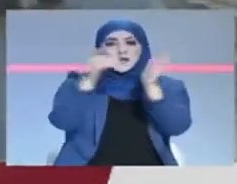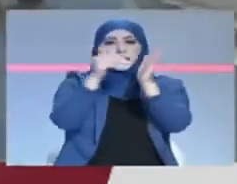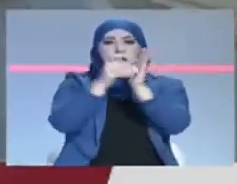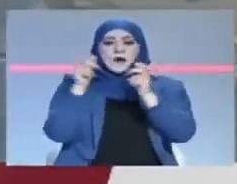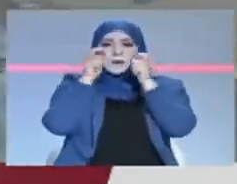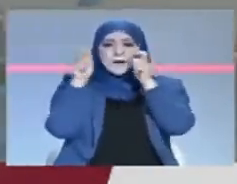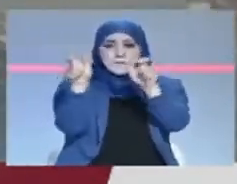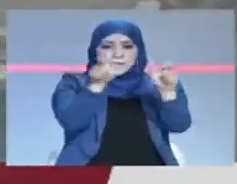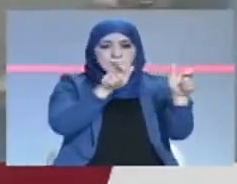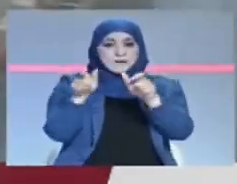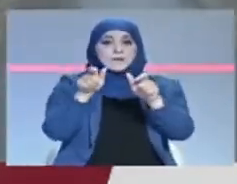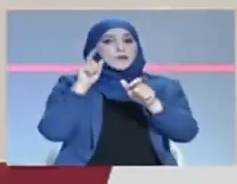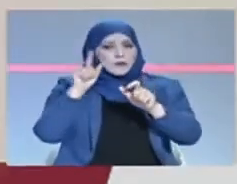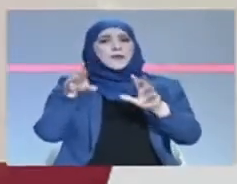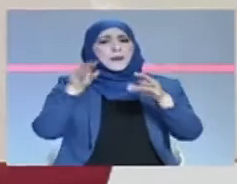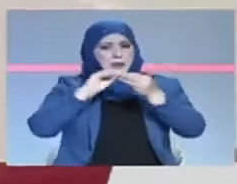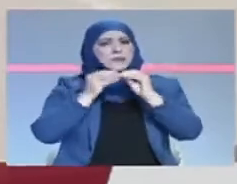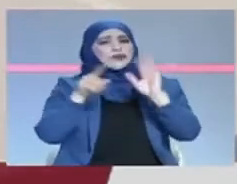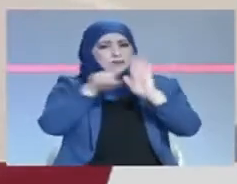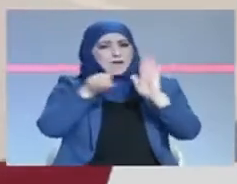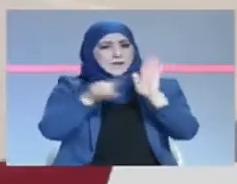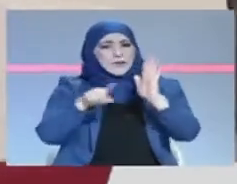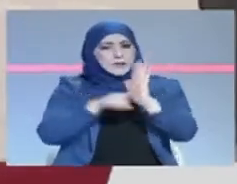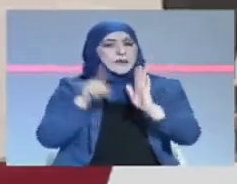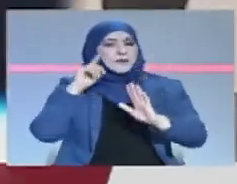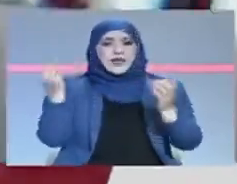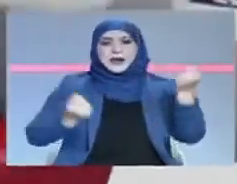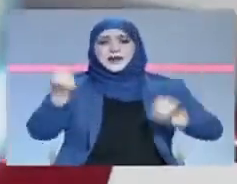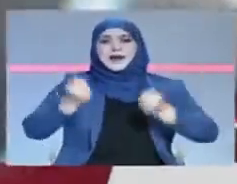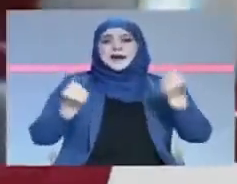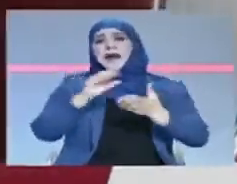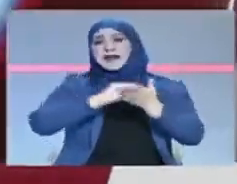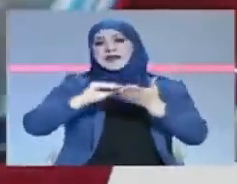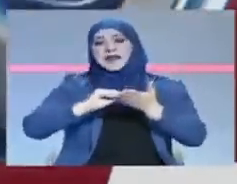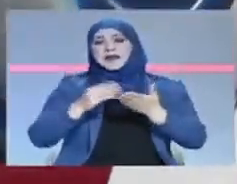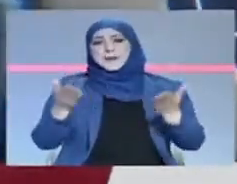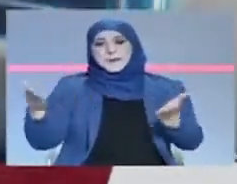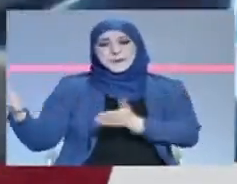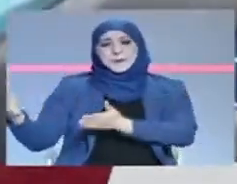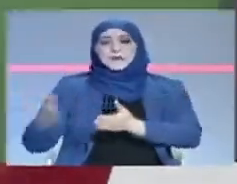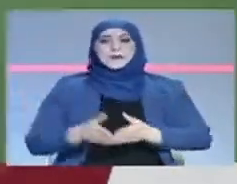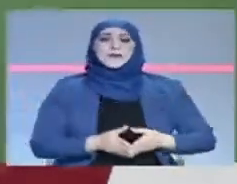حملاتها، ورصد لعدد من تجاوزات مستخدمي العربات خلال الجولات.